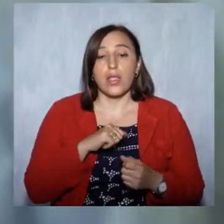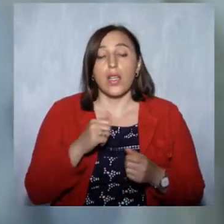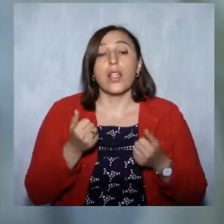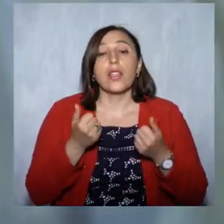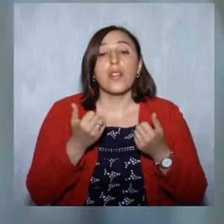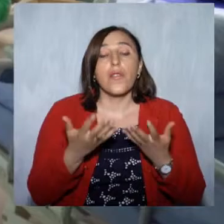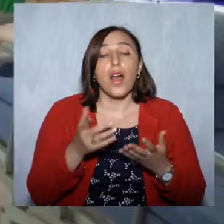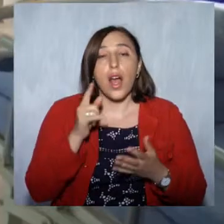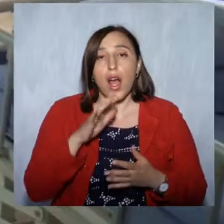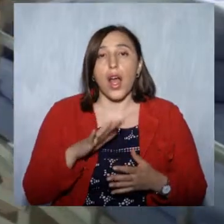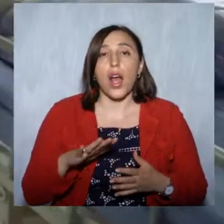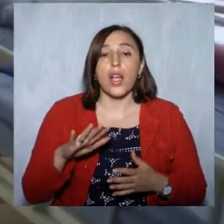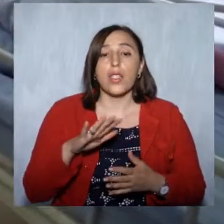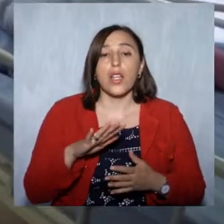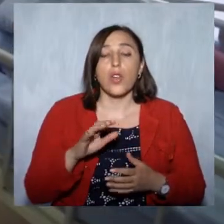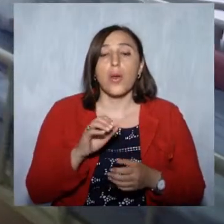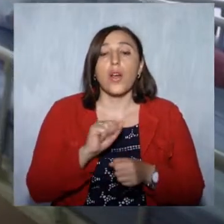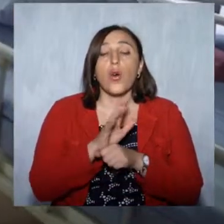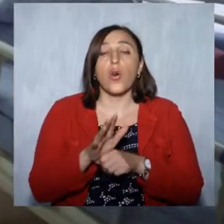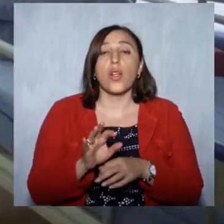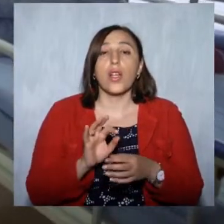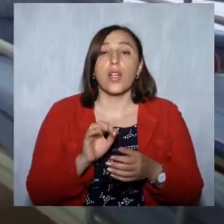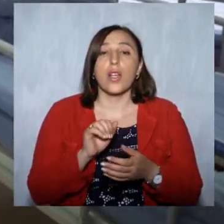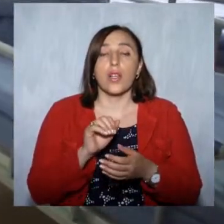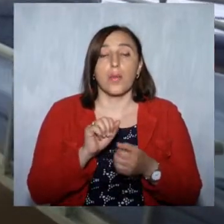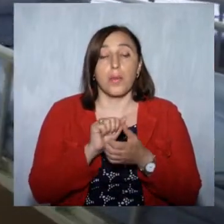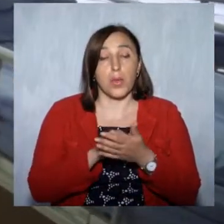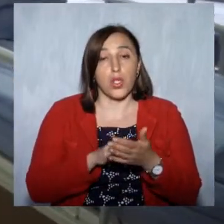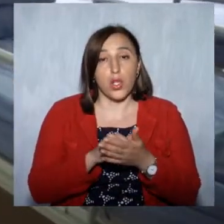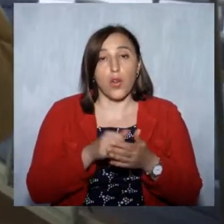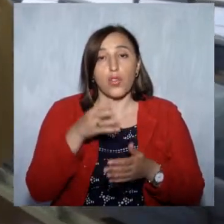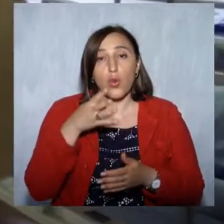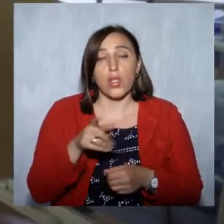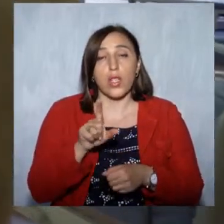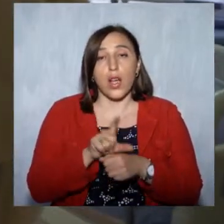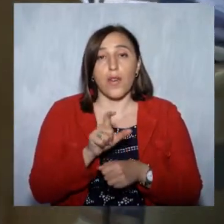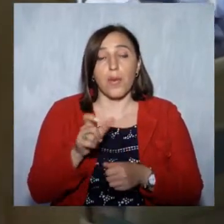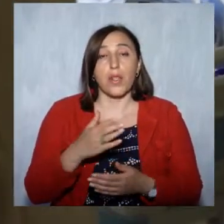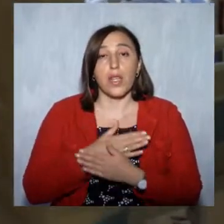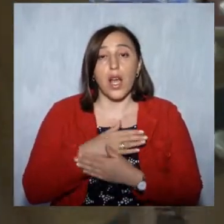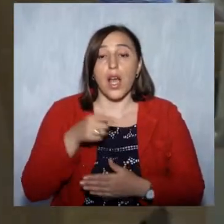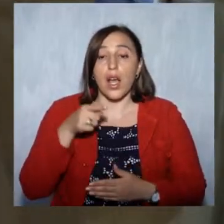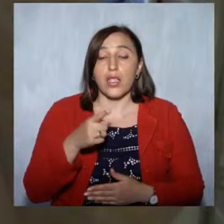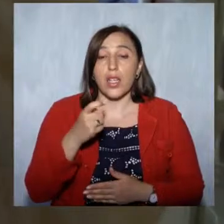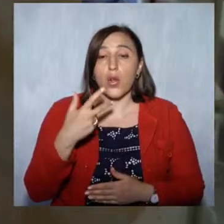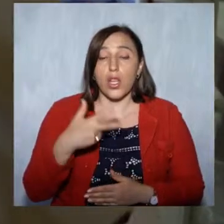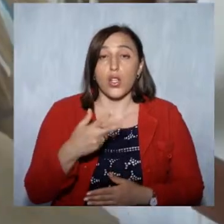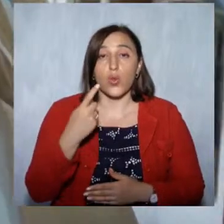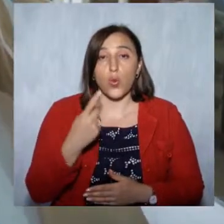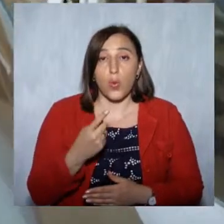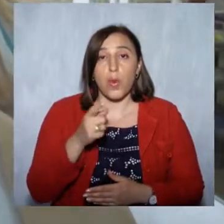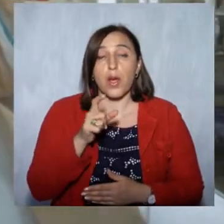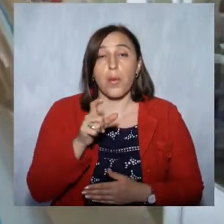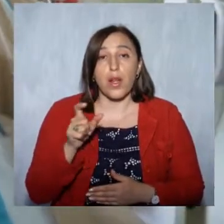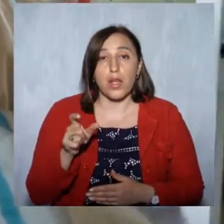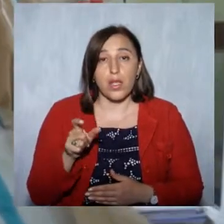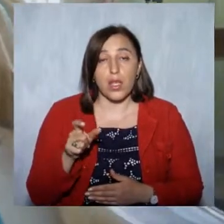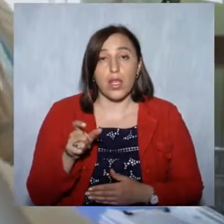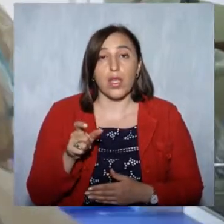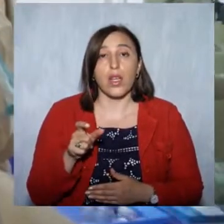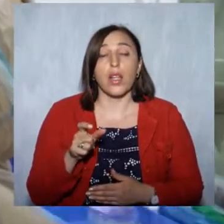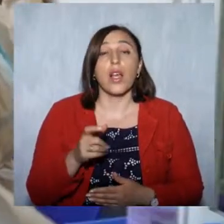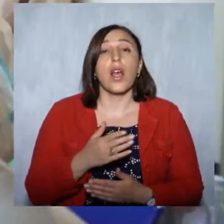Հայաստանում կորոնավիրուսից մինչև այսօր մահացել է 4000-ից ավելի մարդ, եւս 1131 վարակակիրել ըստ